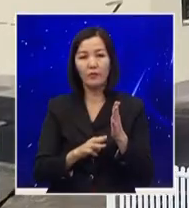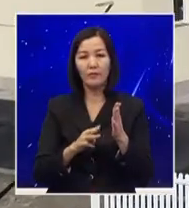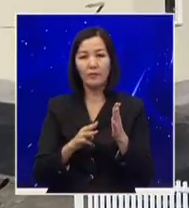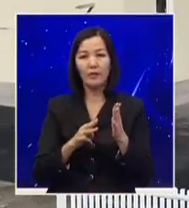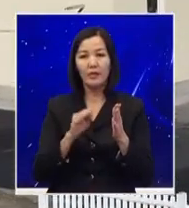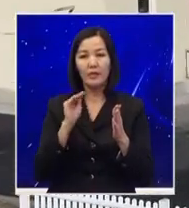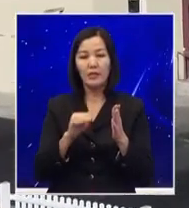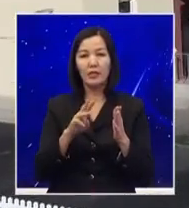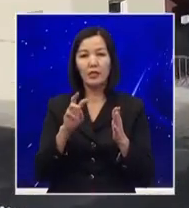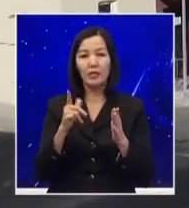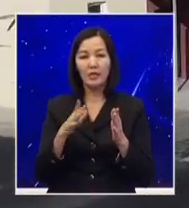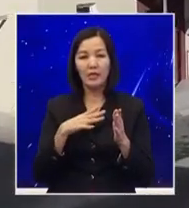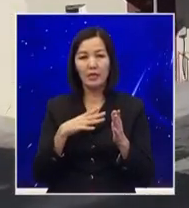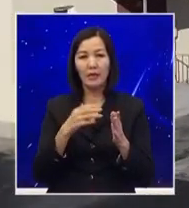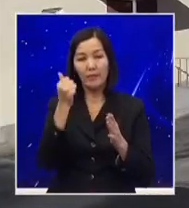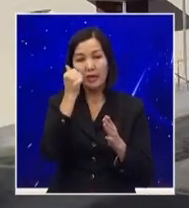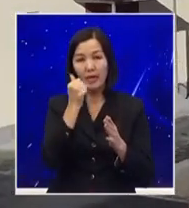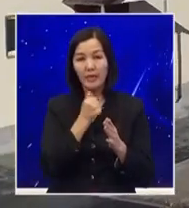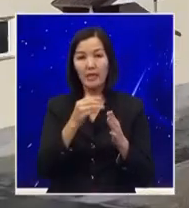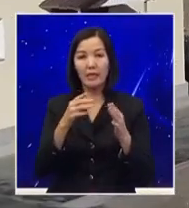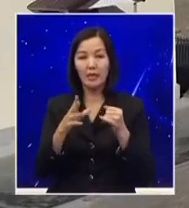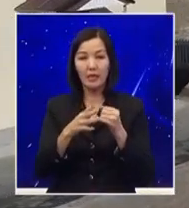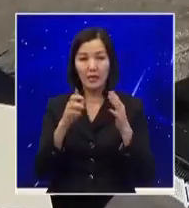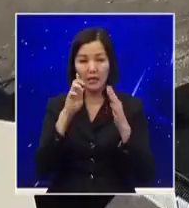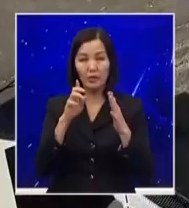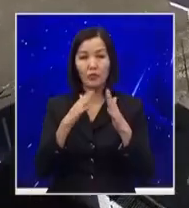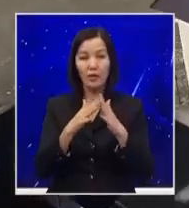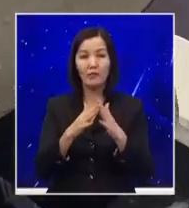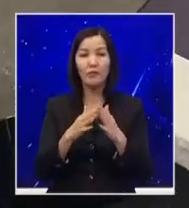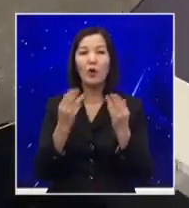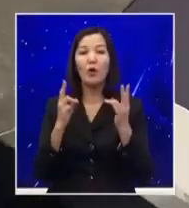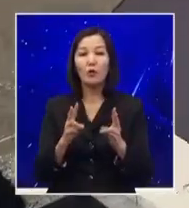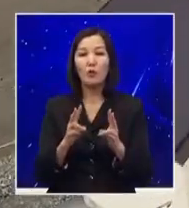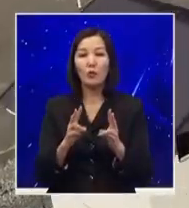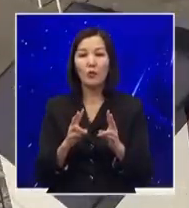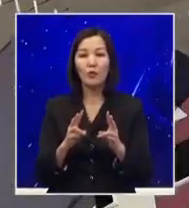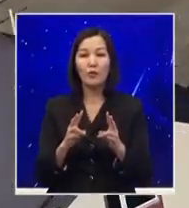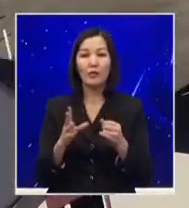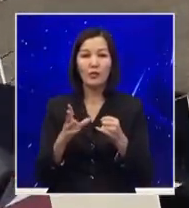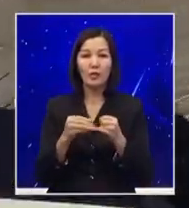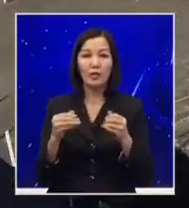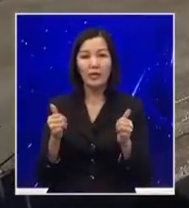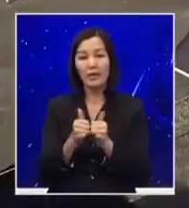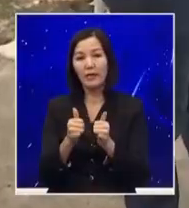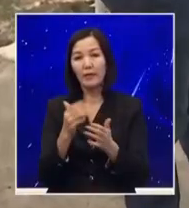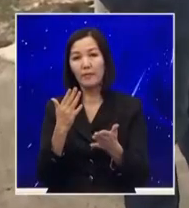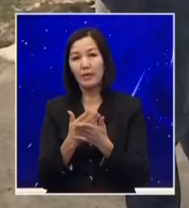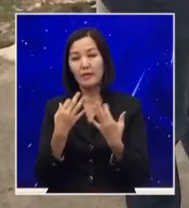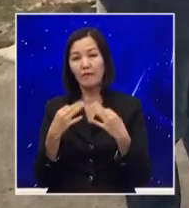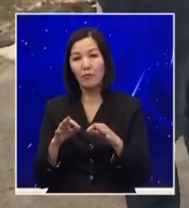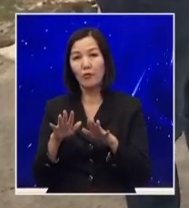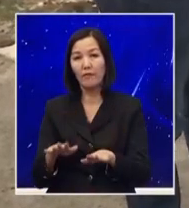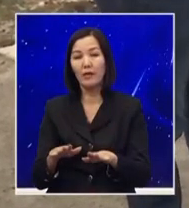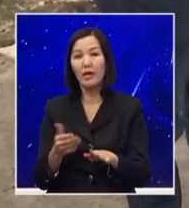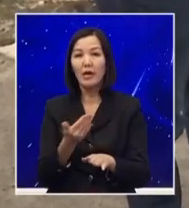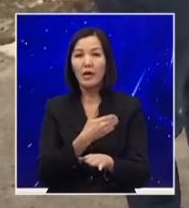Люди, нуждавшиеся в помощи, благодарны государству. Дома просторные, а прилегающие участки достаточно большие, делятся они. Однако хотелось бы,